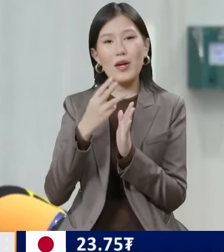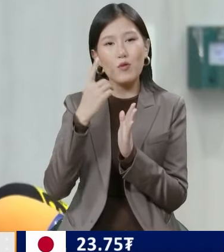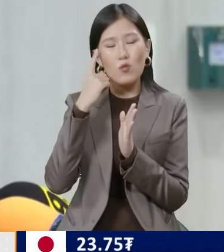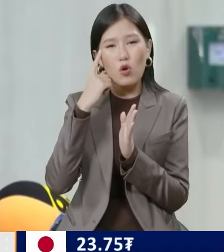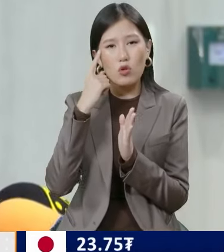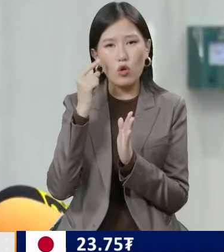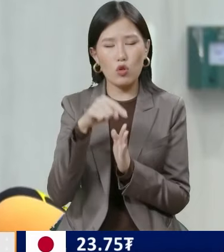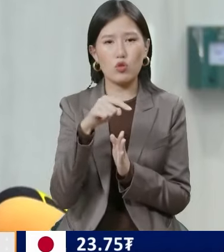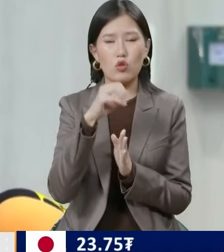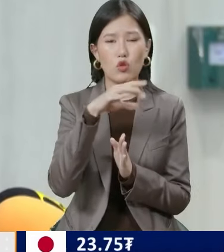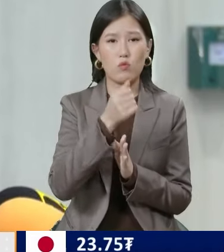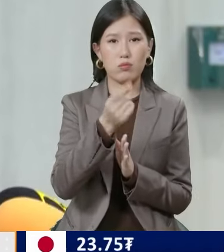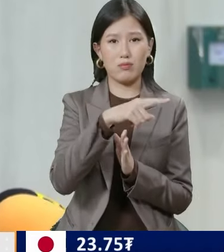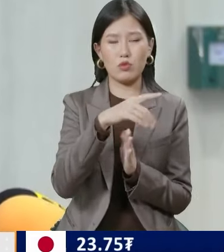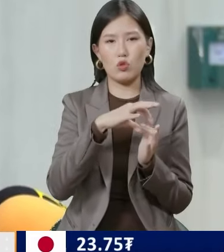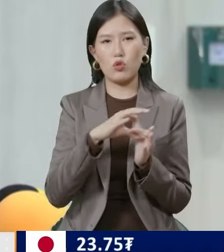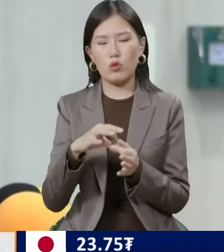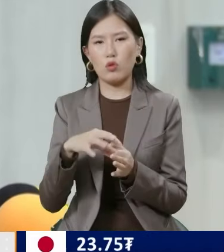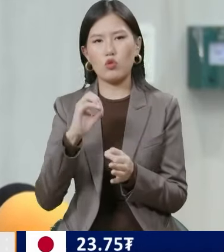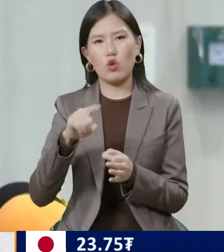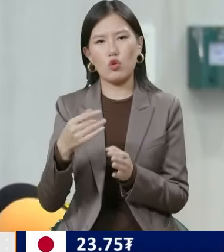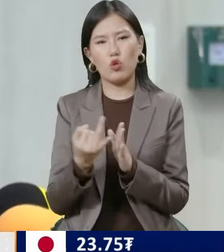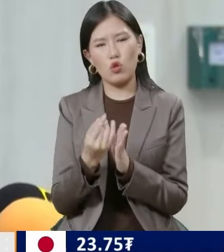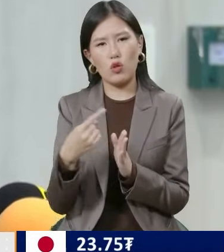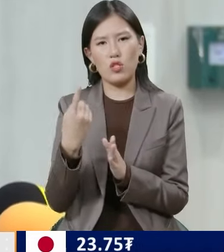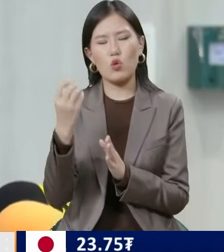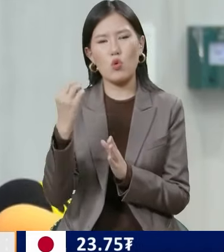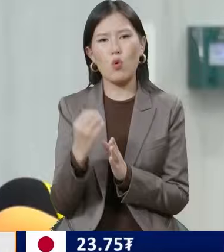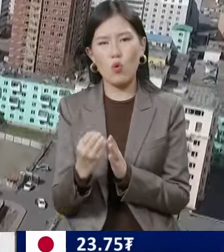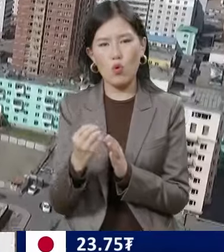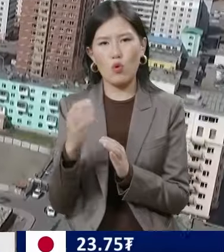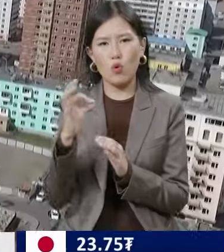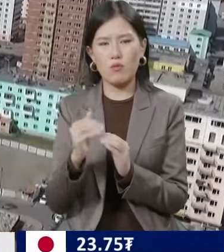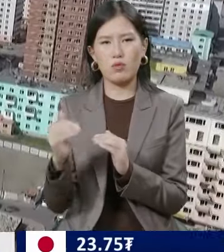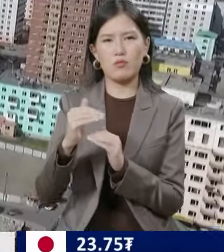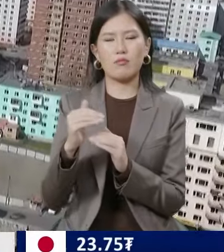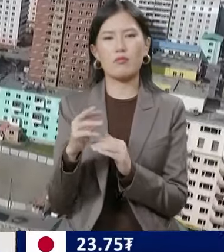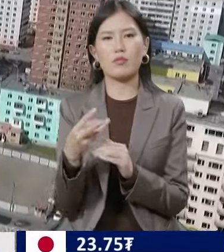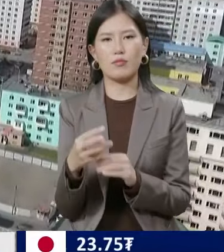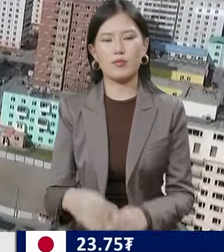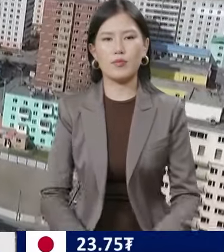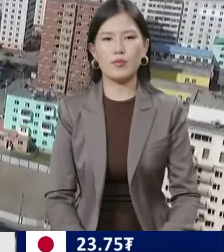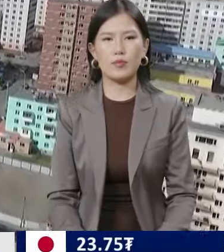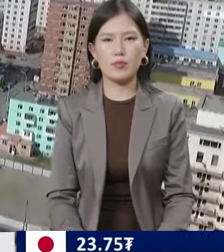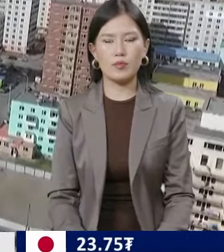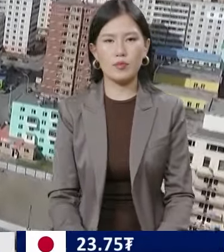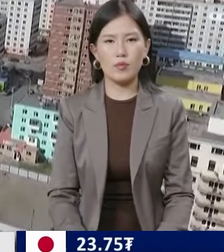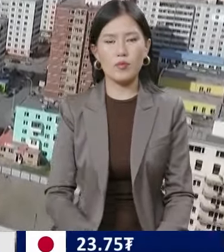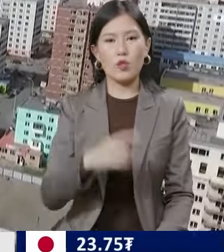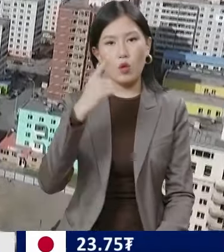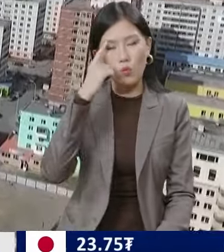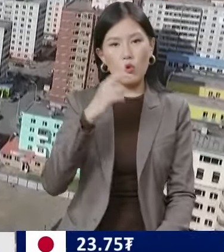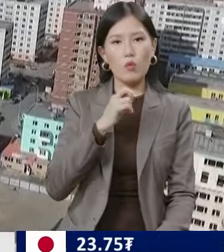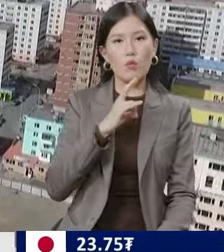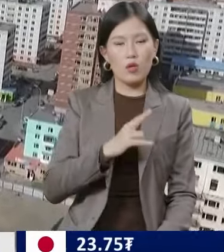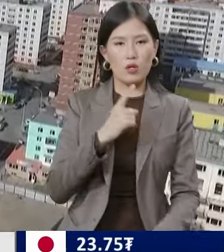үнийн чөлөөлтөд холбогдуулаад бас энэ 0.7-1% юм одоо засварыг бол оруулсан. Уг нь бол Монгол банк тухайн